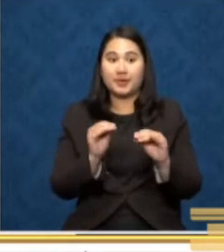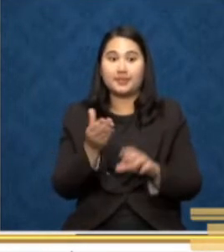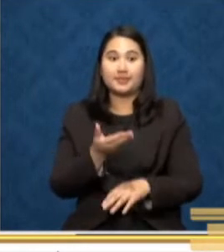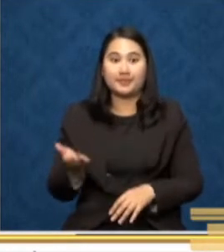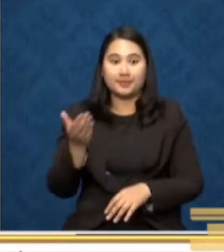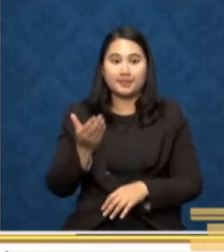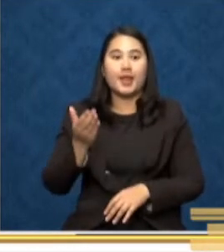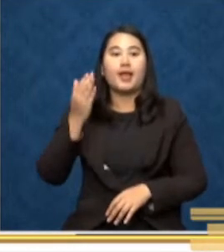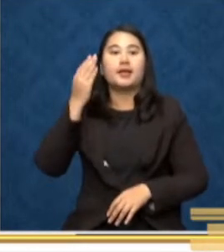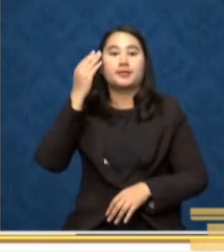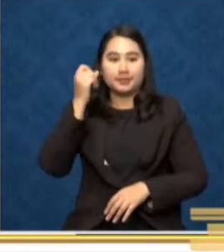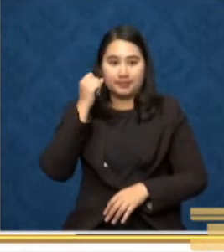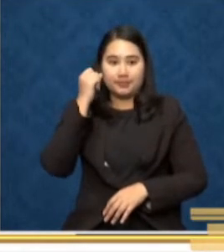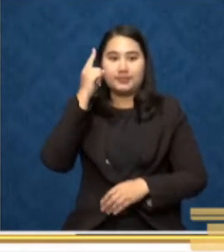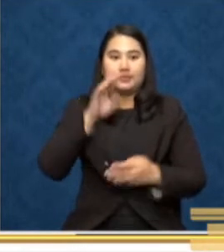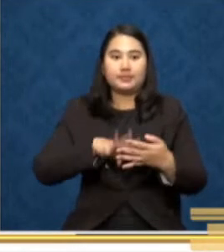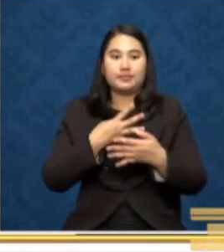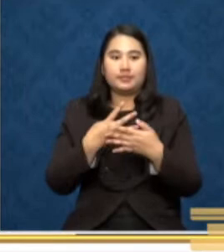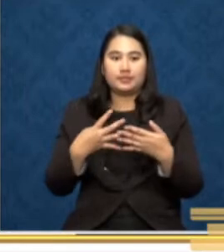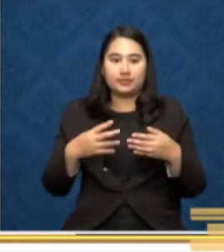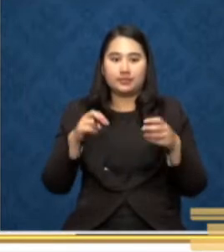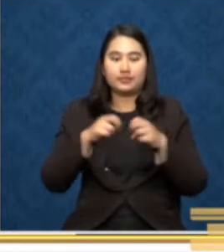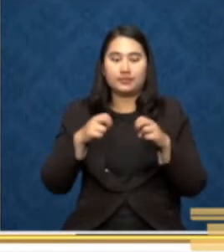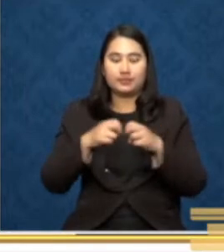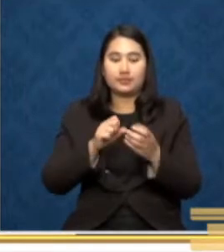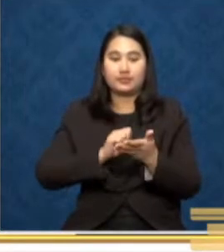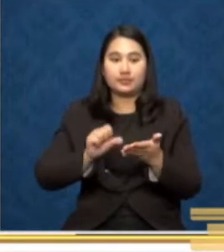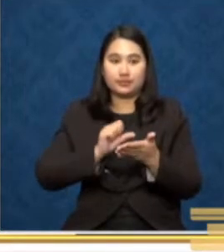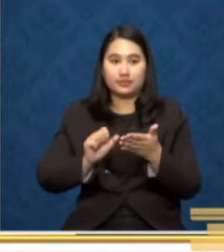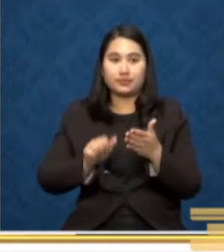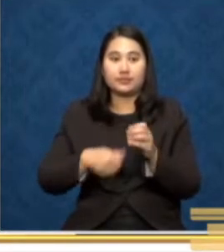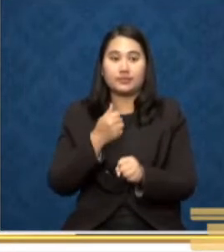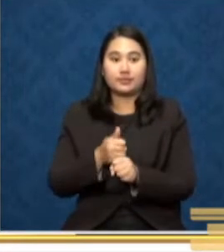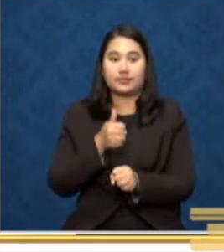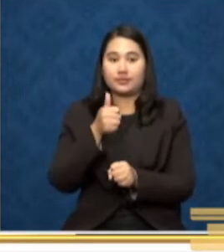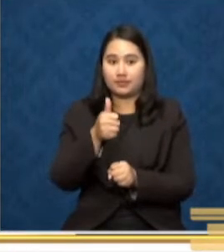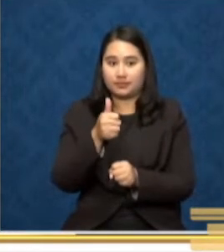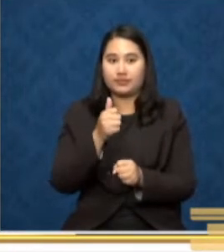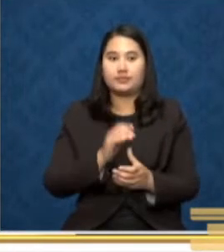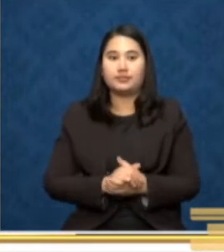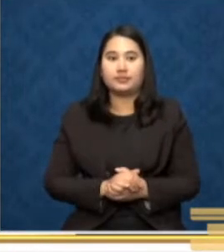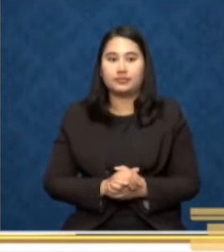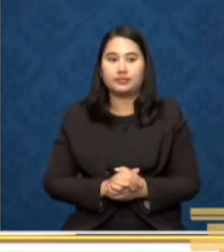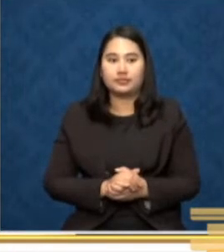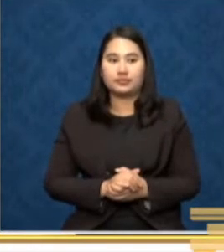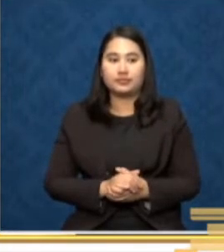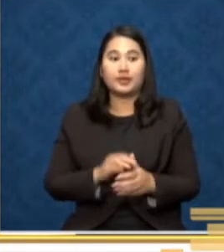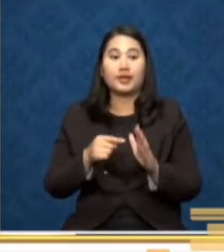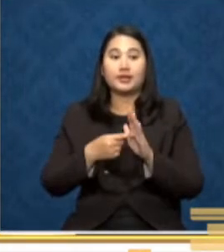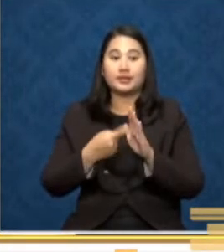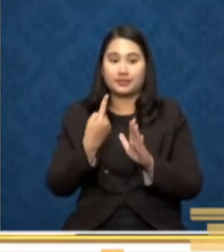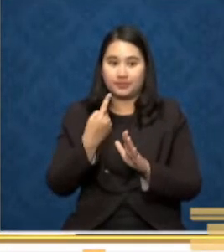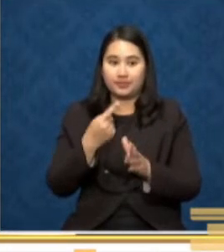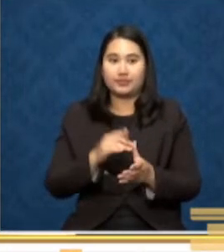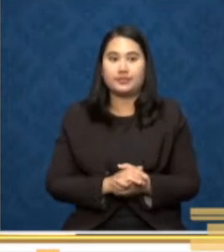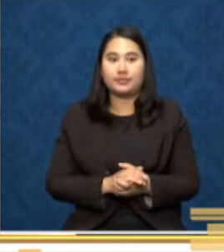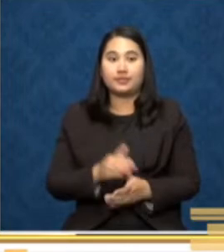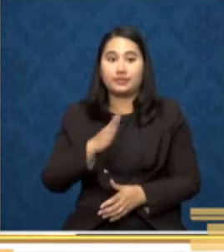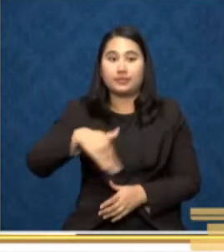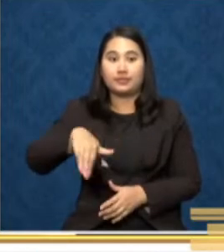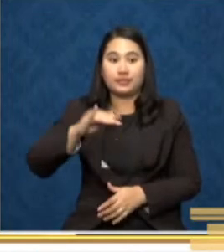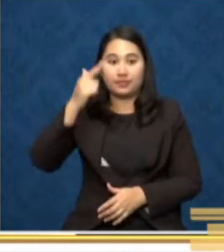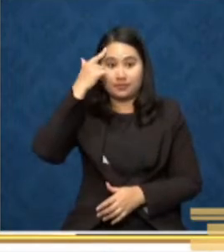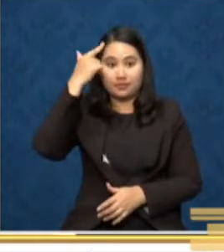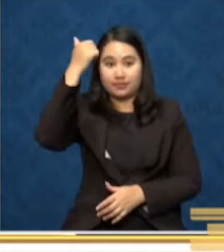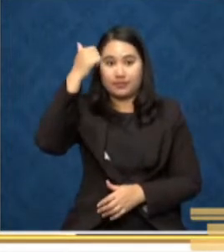ามารถตกผลึกเป็นแนวทางการแก้ไขปัญหาของรัฐบาลต่อปัญหาในพื้นที่จังหวัดชายแดนภาคใต้ให้ได้อันแรกครับเราทราบดีครับทุกท่านทราบดี